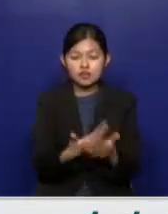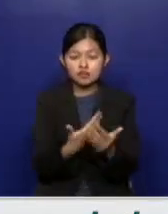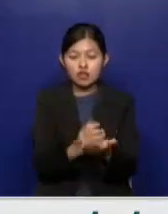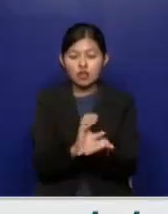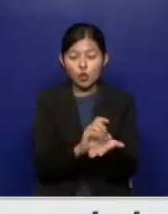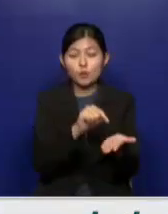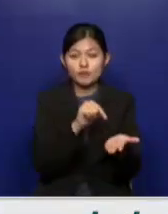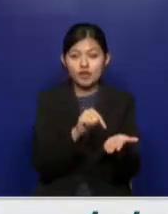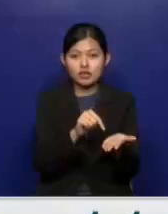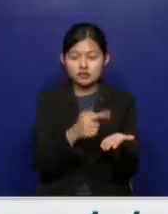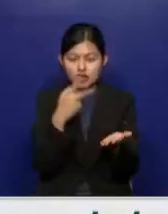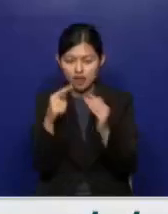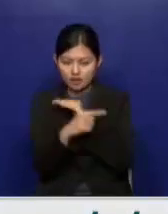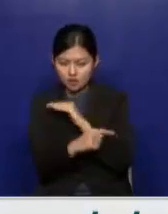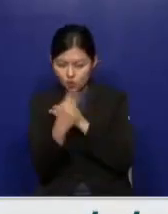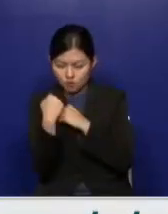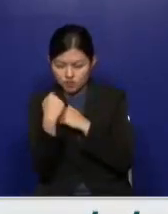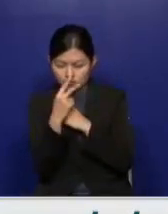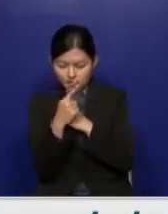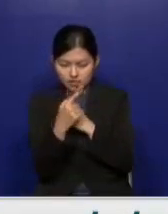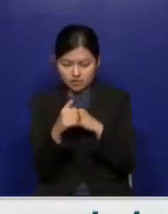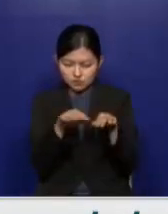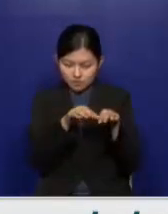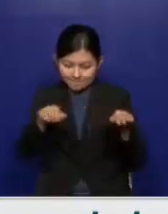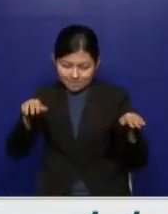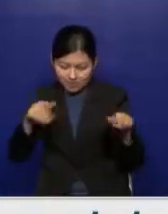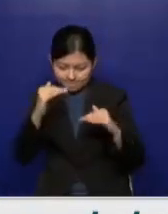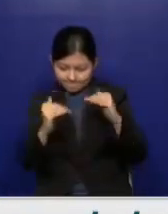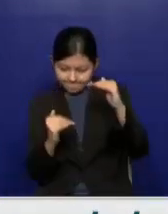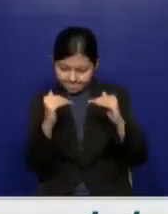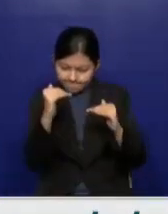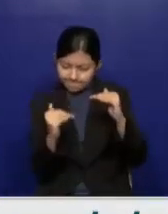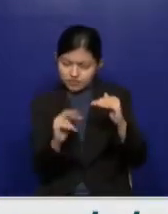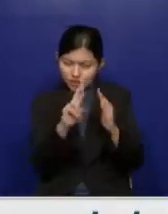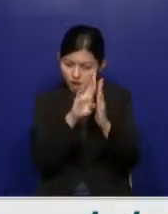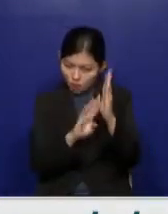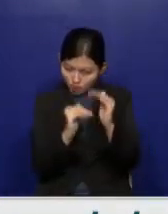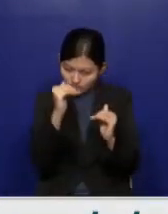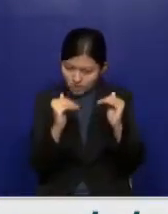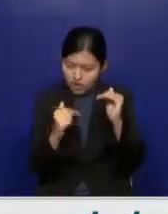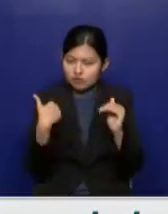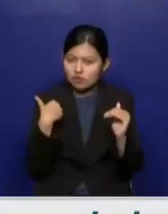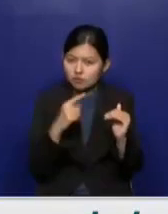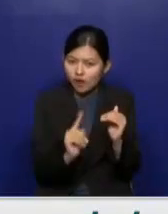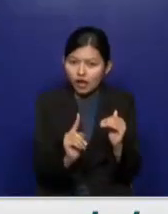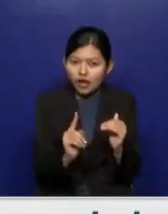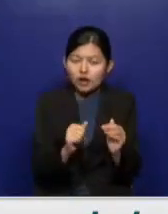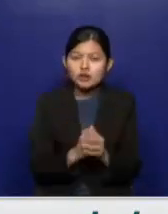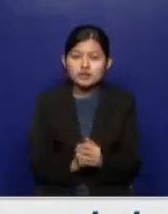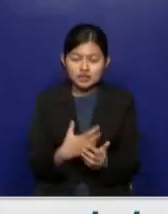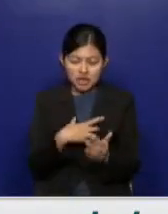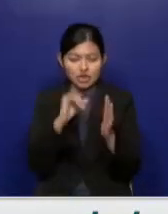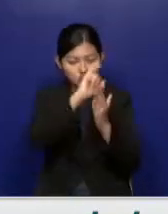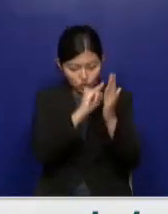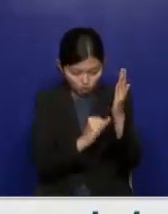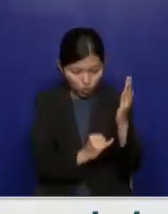อะไรที่ยังไม่โปร่งใสและไม่มีความเป็นธรรมมีความเหลื่อมล้ำในระบบนะครับก็อยากที่จะให้ทุกจังหวัดทุก